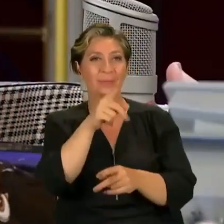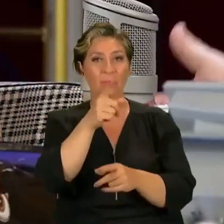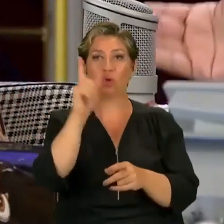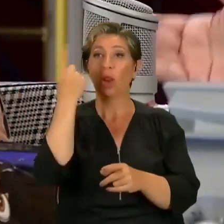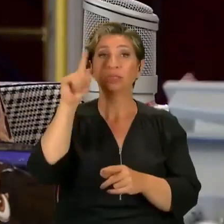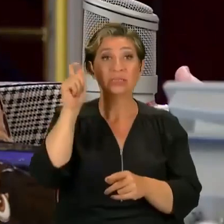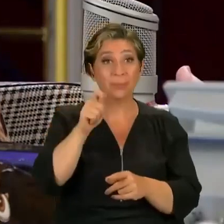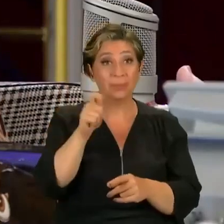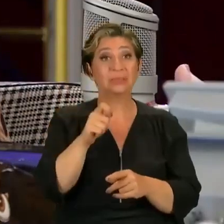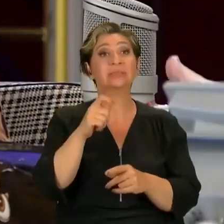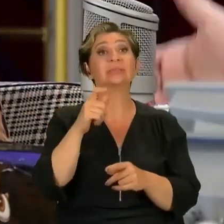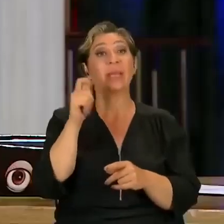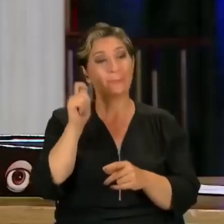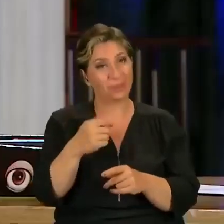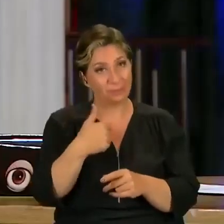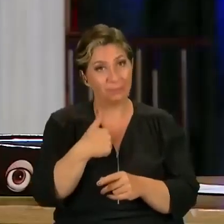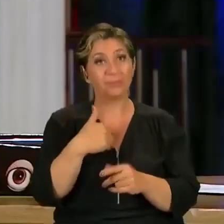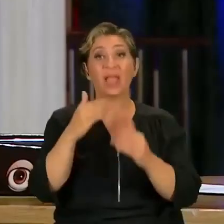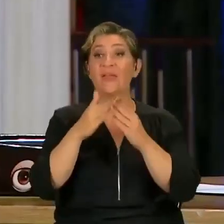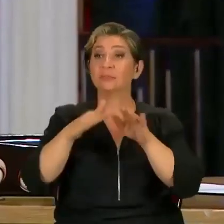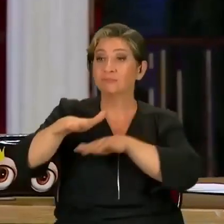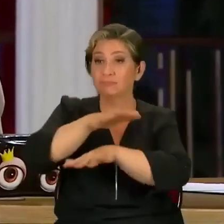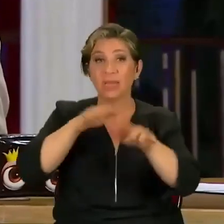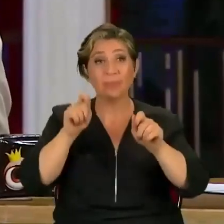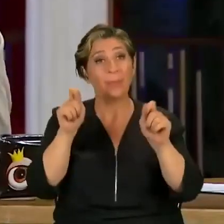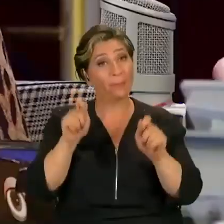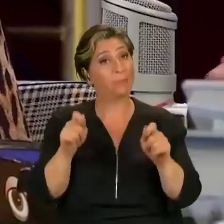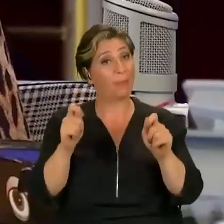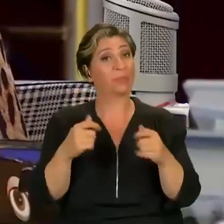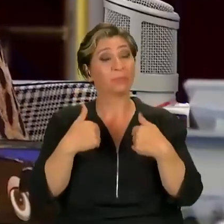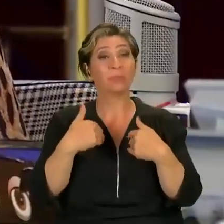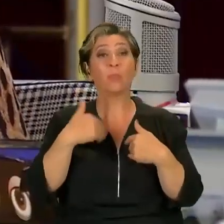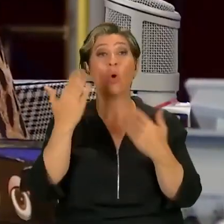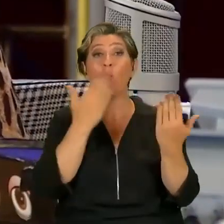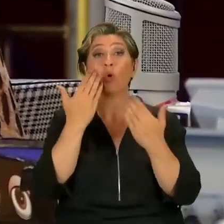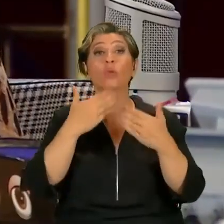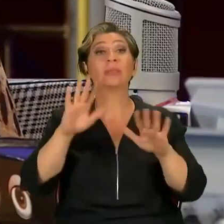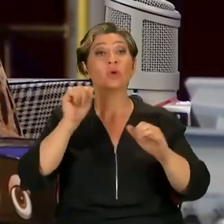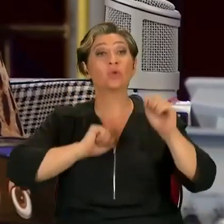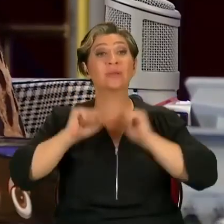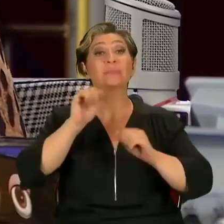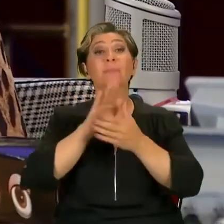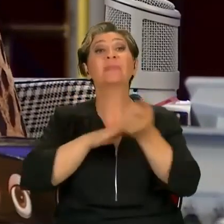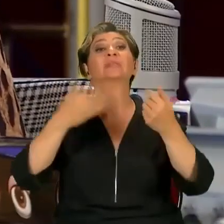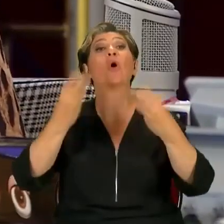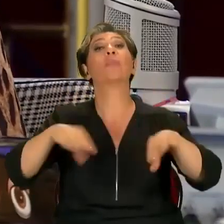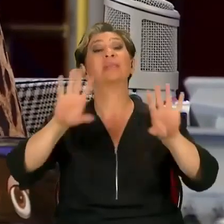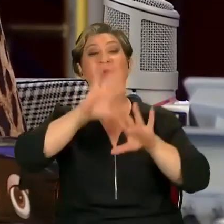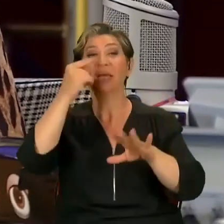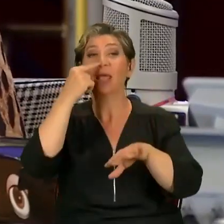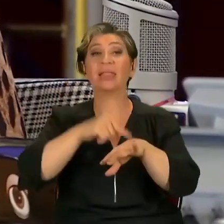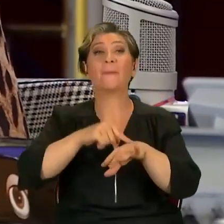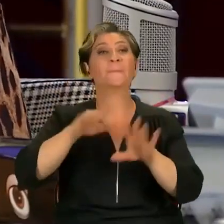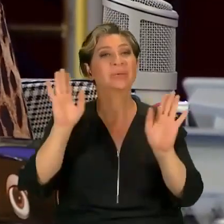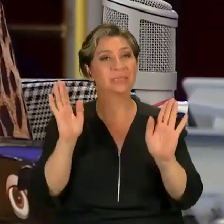yöneticilik yapabilirsiniz. Bir evi yaptım geçindirebilirsiniz. Zaten hepsini bunları yaptınız. Zaten evet. Yani. Ve benim okumadığıma, üniversite bitirmediğime hiç kimse